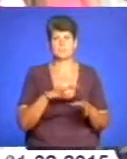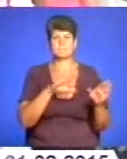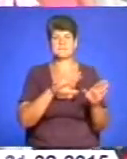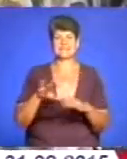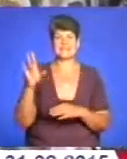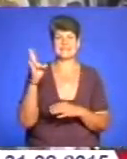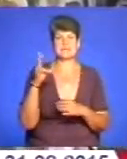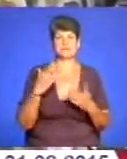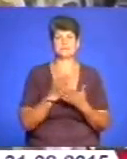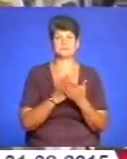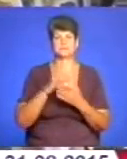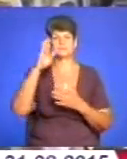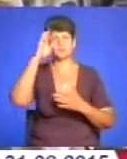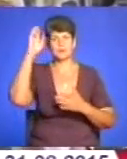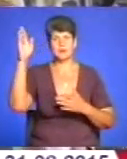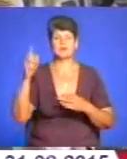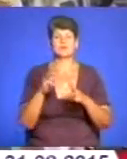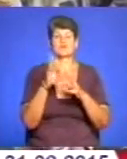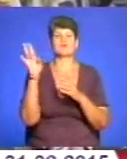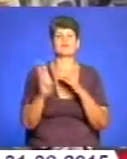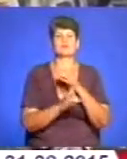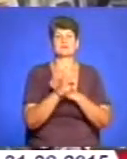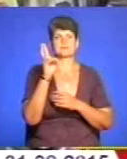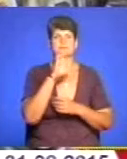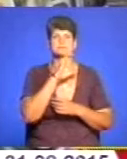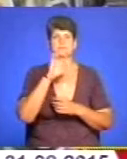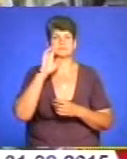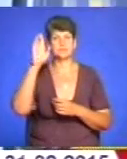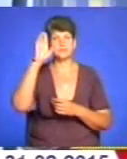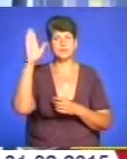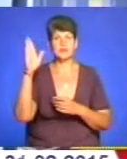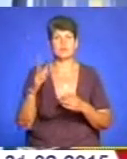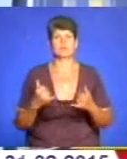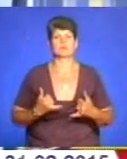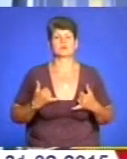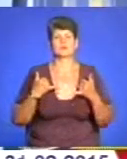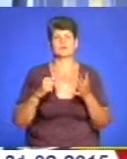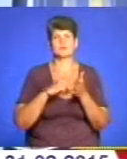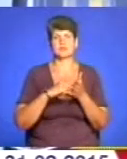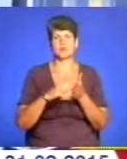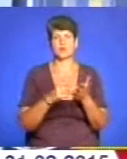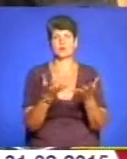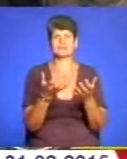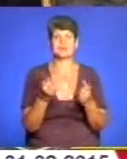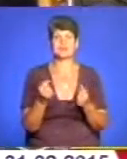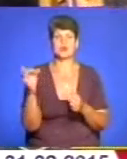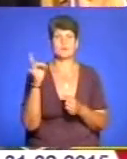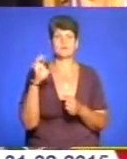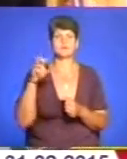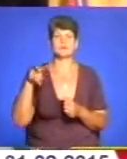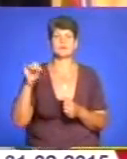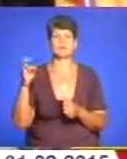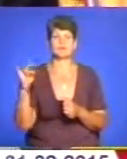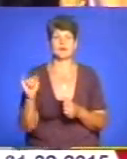недільного богослужіння у церкві Покрови Пресвятої Богородиці. Почесні відзнаки учасників АТО отримали Роман Слободян та